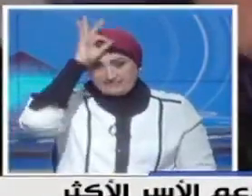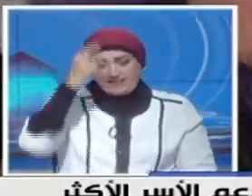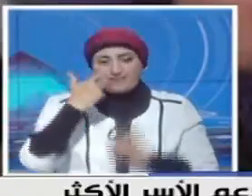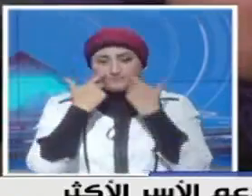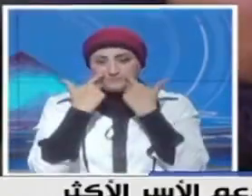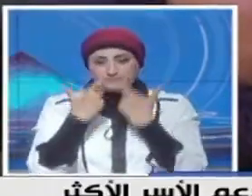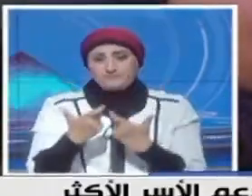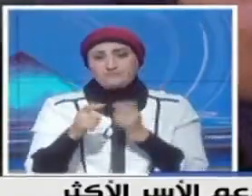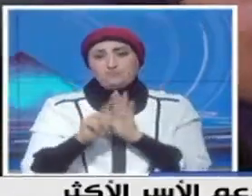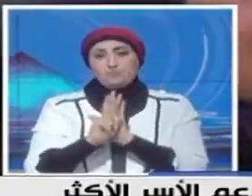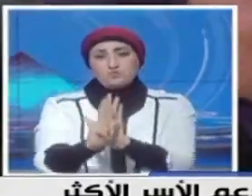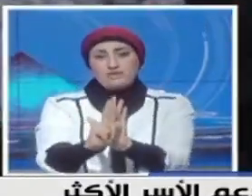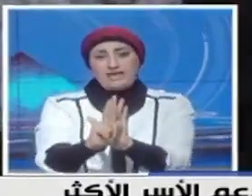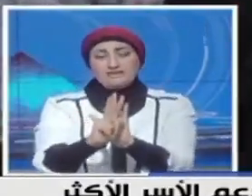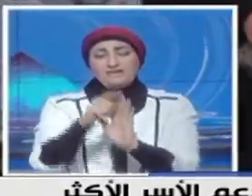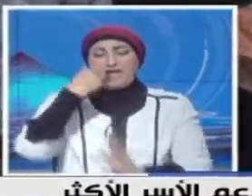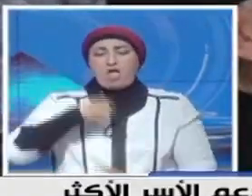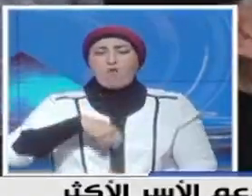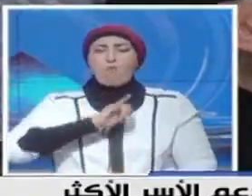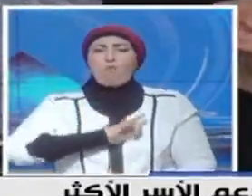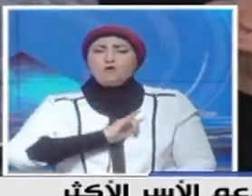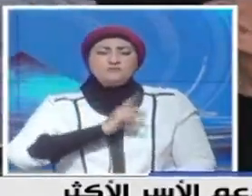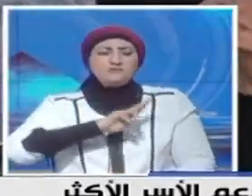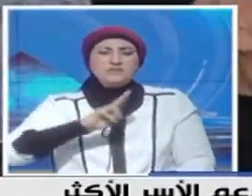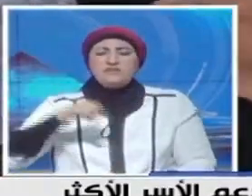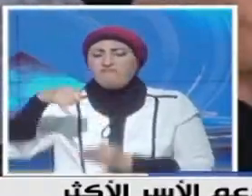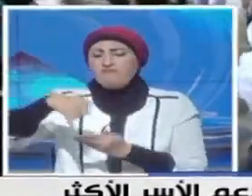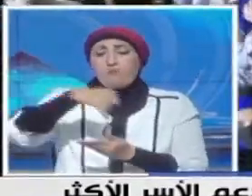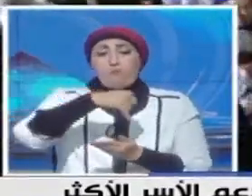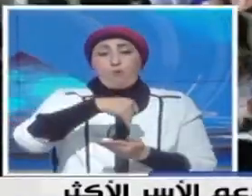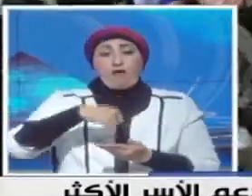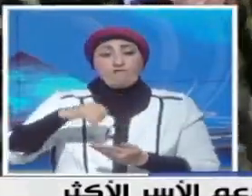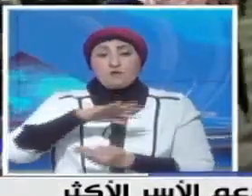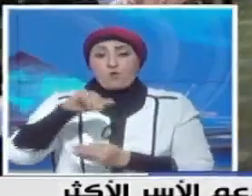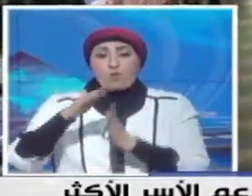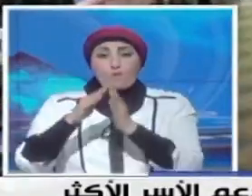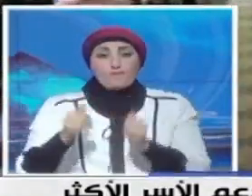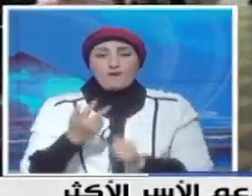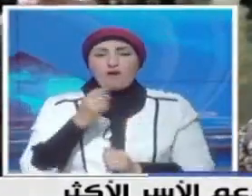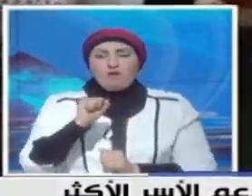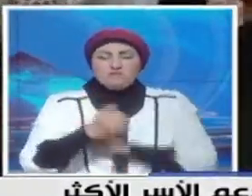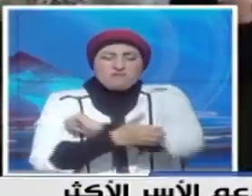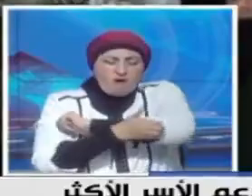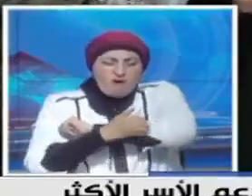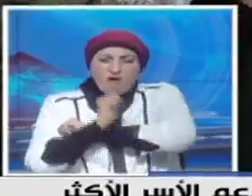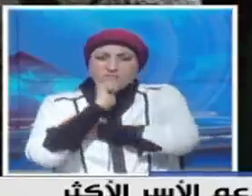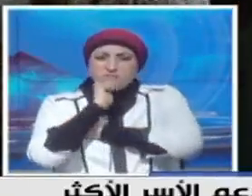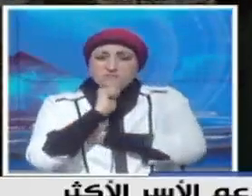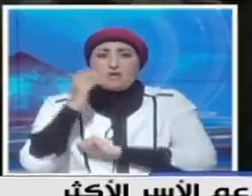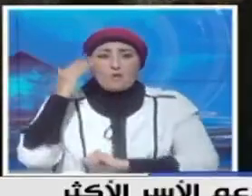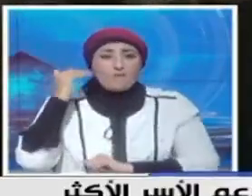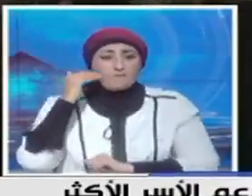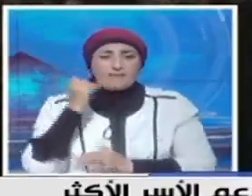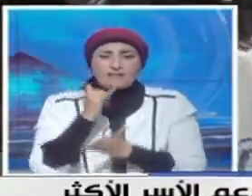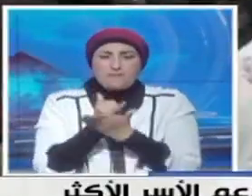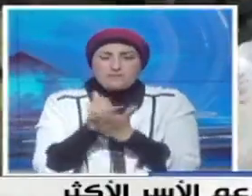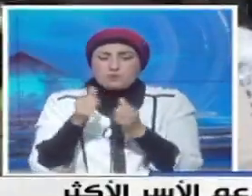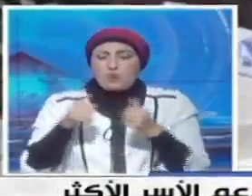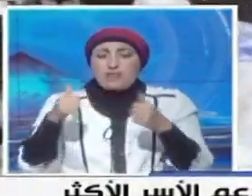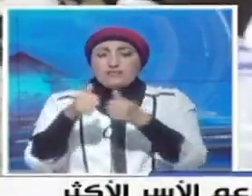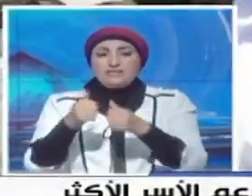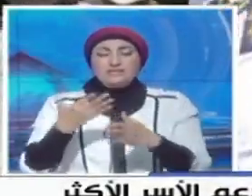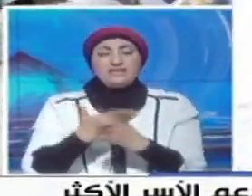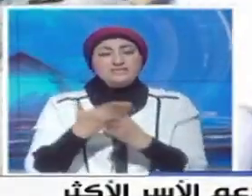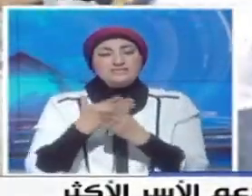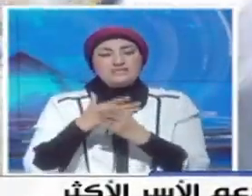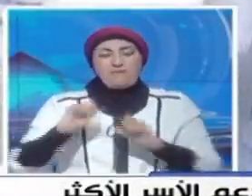على دعم ومساندة المواطنين بمختلف المحافظات بخاصة الأكثر احتياجا والسيدات المعيلات لتوفير